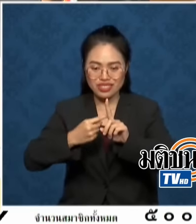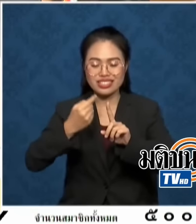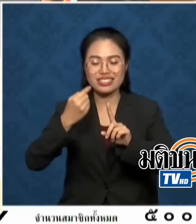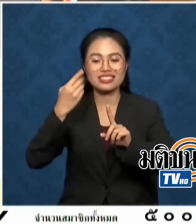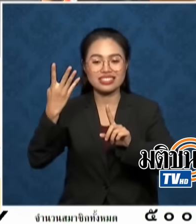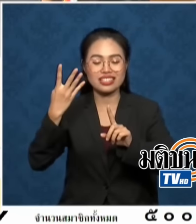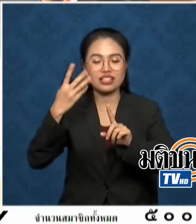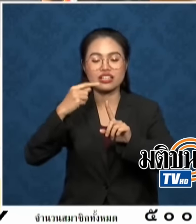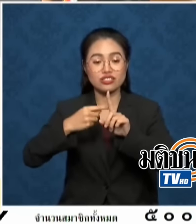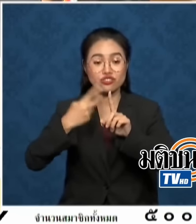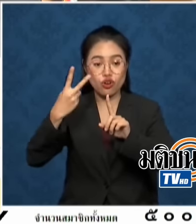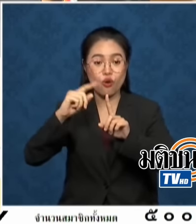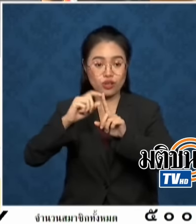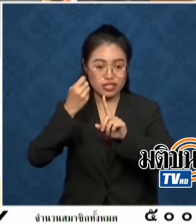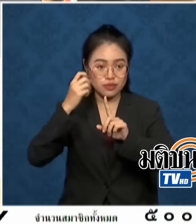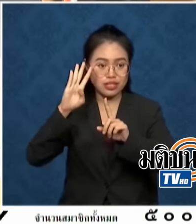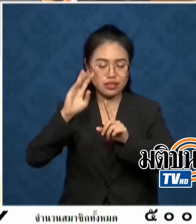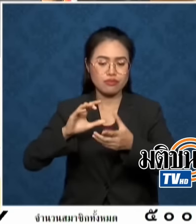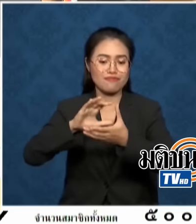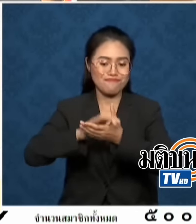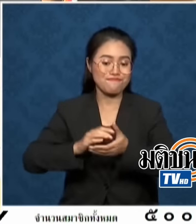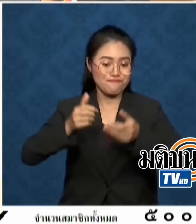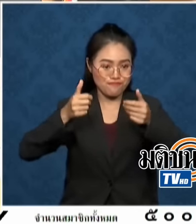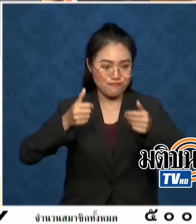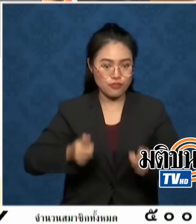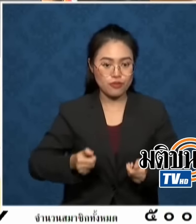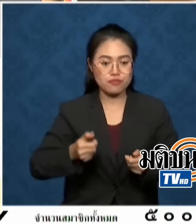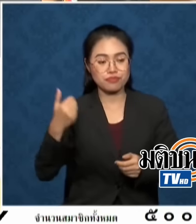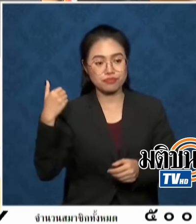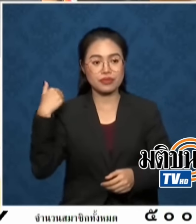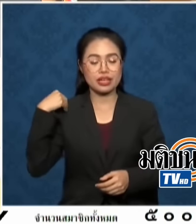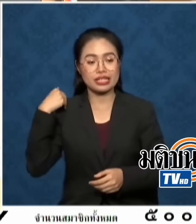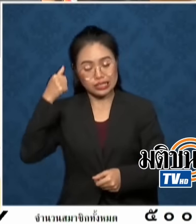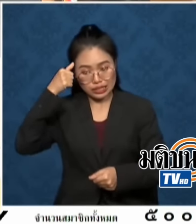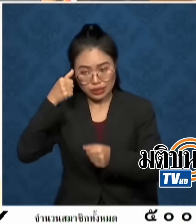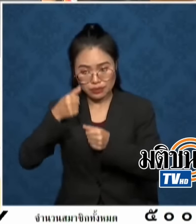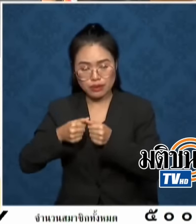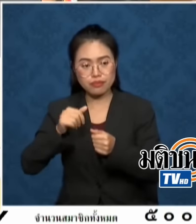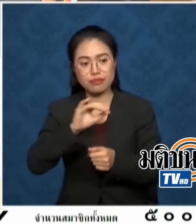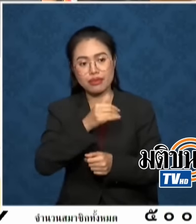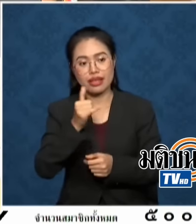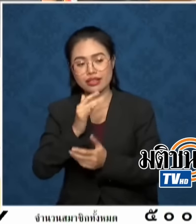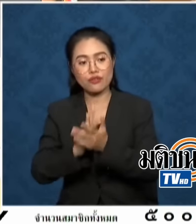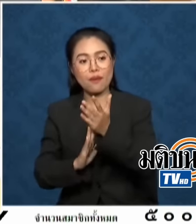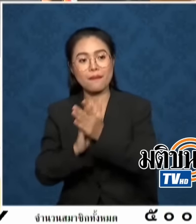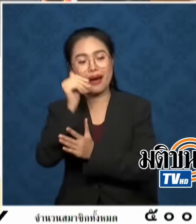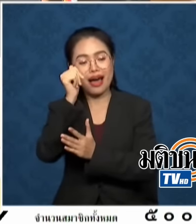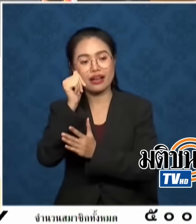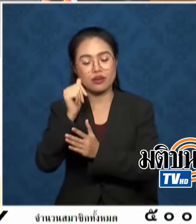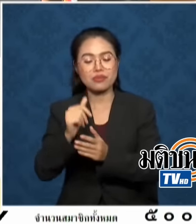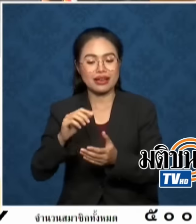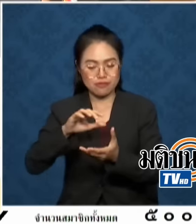งการสมรสล่วงหน้าไปก่อนเพราะรู้ว่าท่านสมาชิกสภาผู้แทนราษฎรจะผ่านกฎหมายนี้แน่ๆ